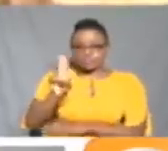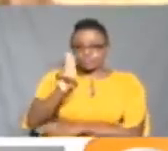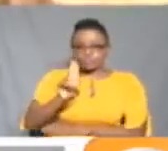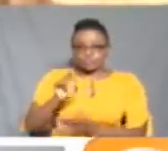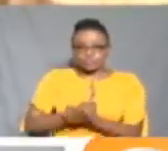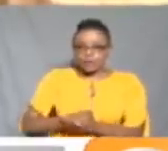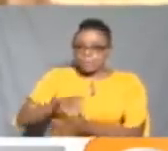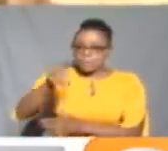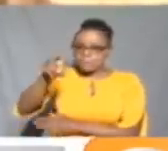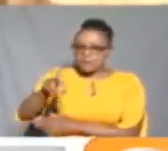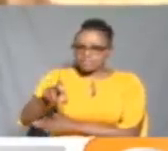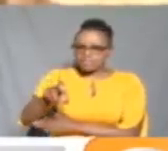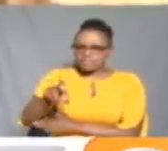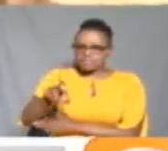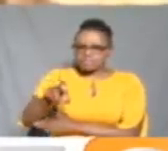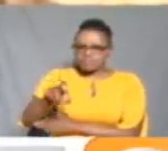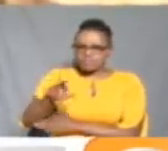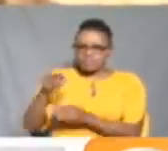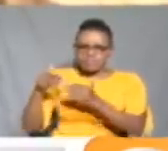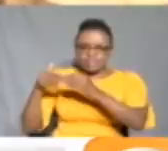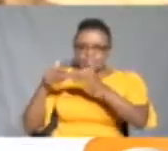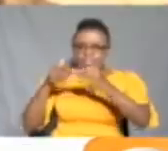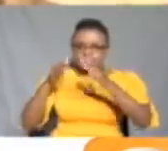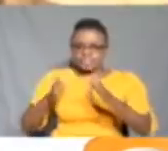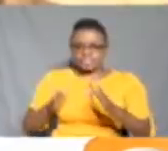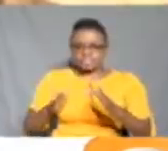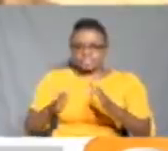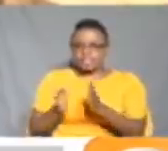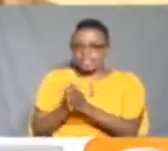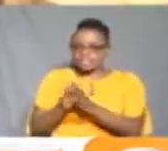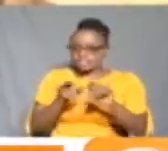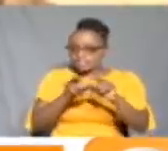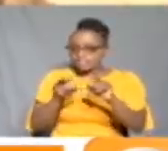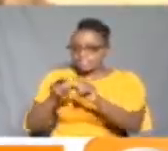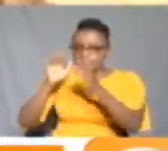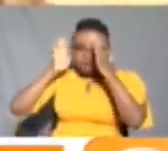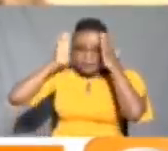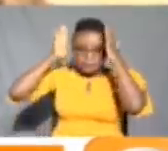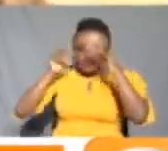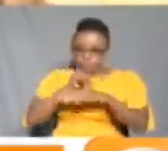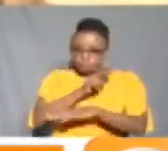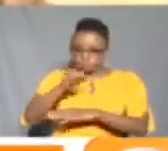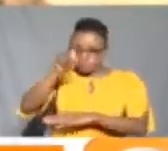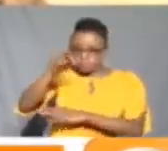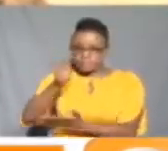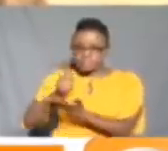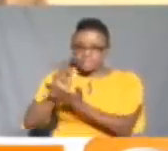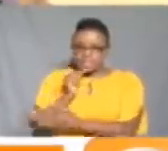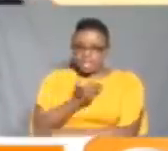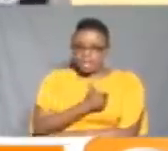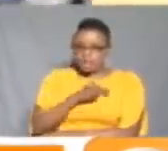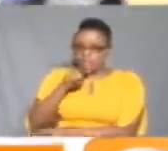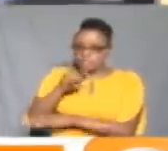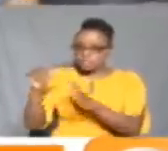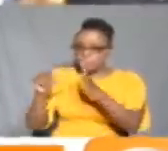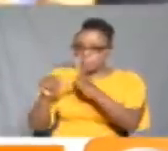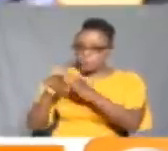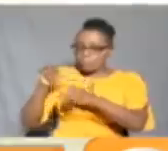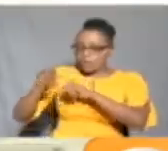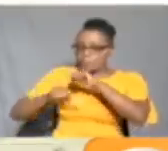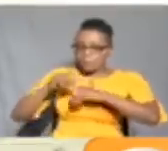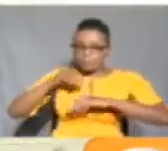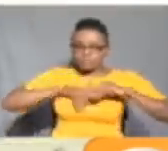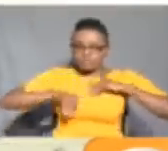Ni lazima viongozi na bishops mtusaidie kwa janga ya